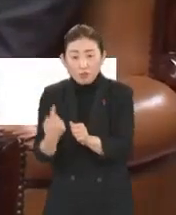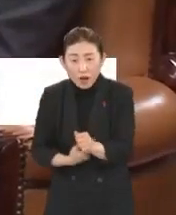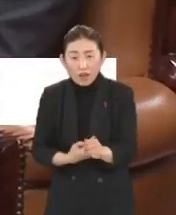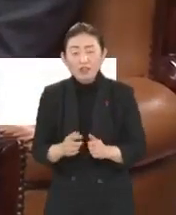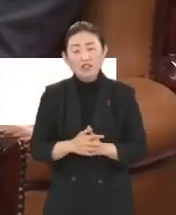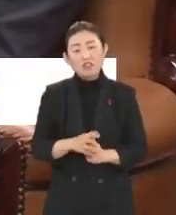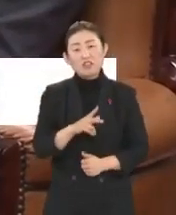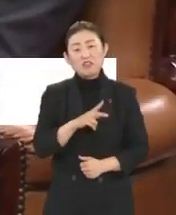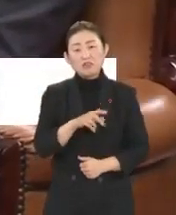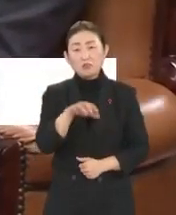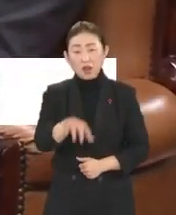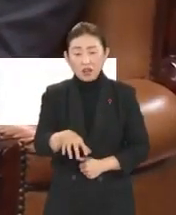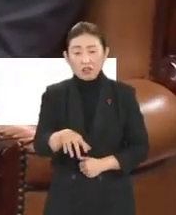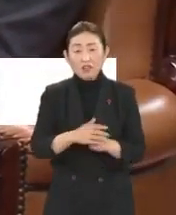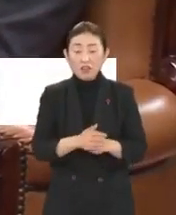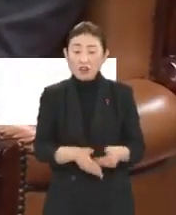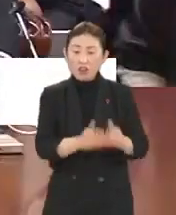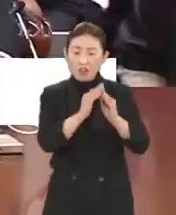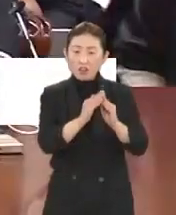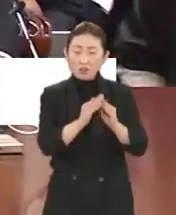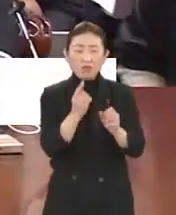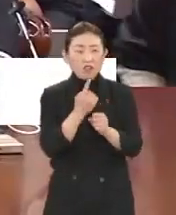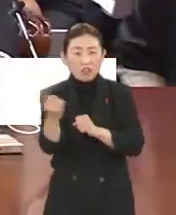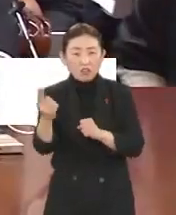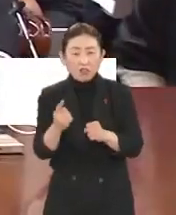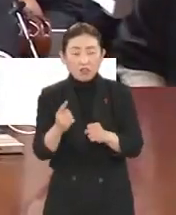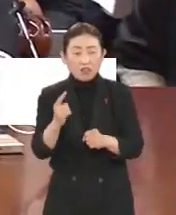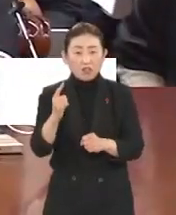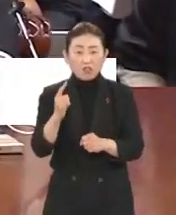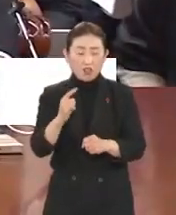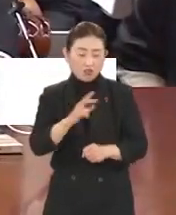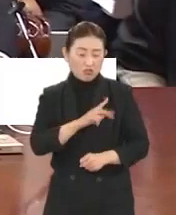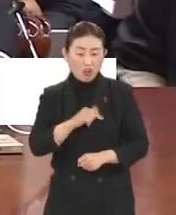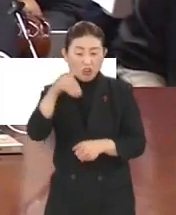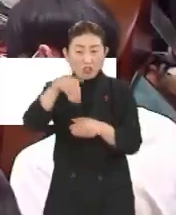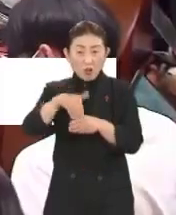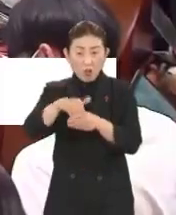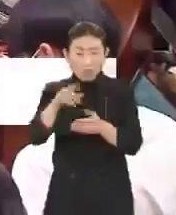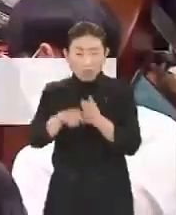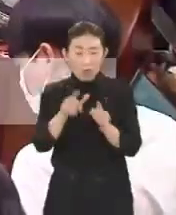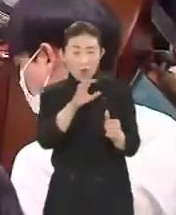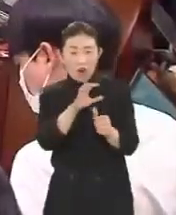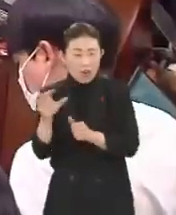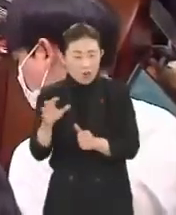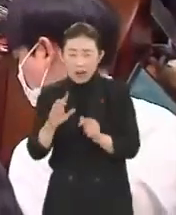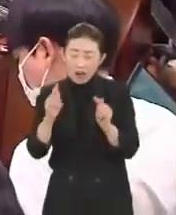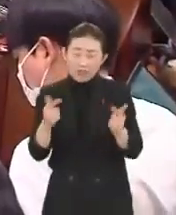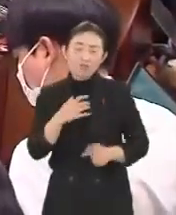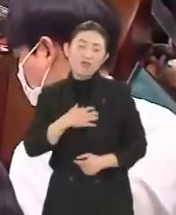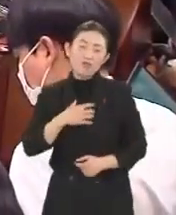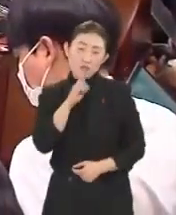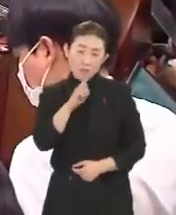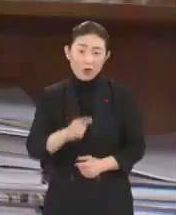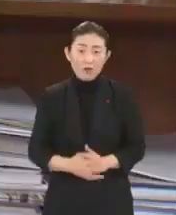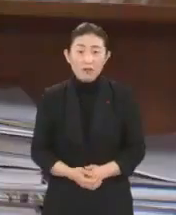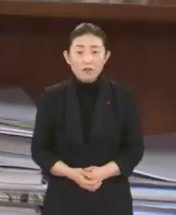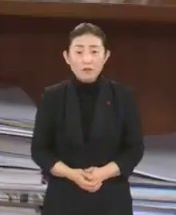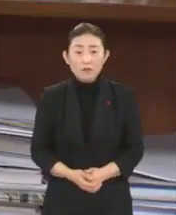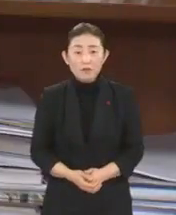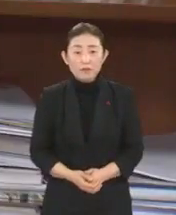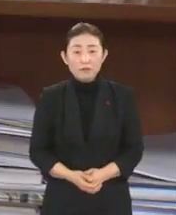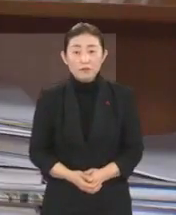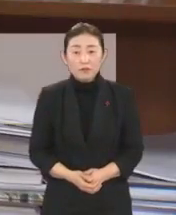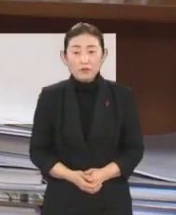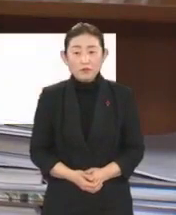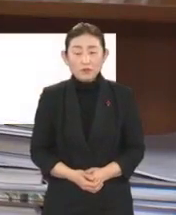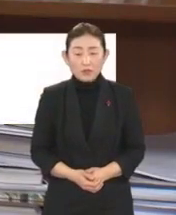일각에서는 정치권이 세종의사당 건립을 내년 총선용으로 활용하는 게 아니냐는 우려까지 나옵니다. 국회